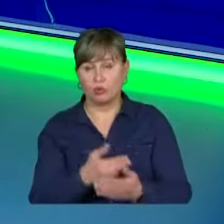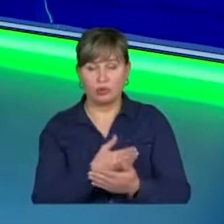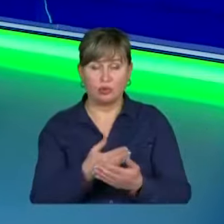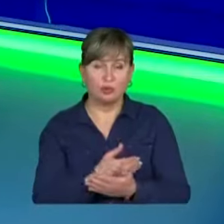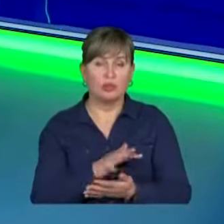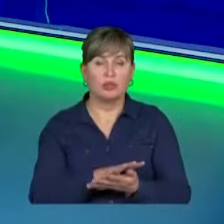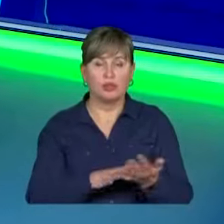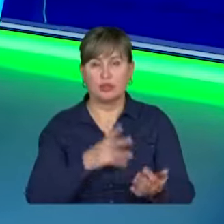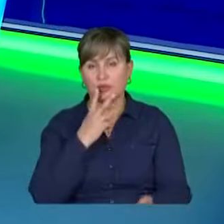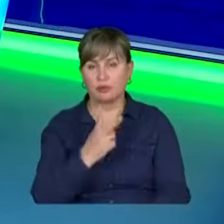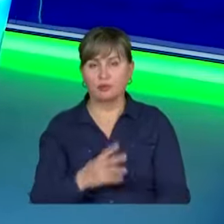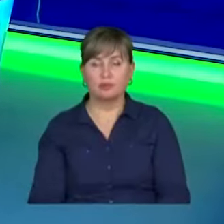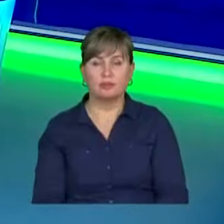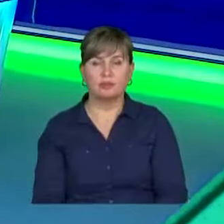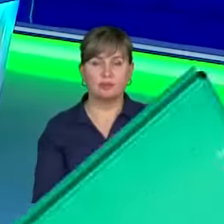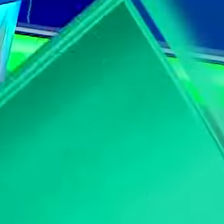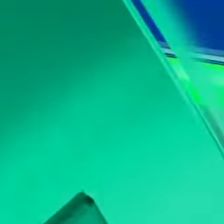вас ждет во второй части выпуска.